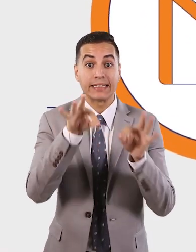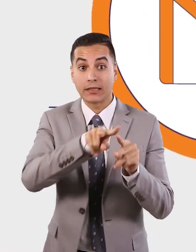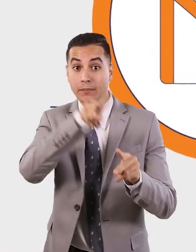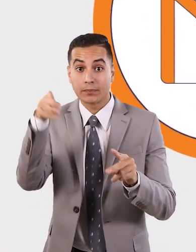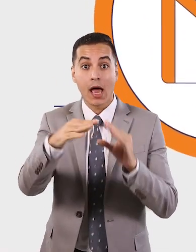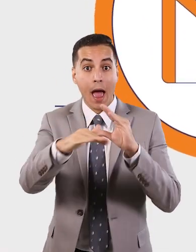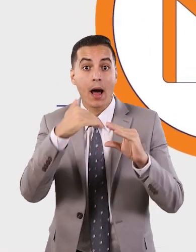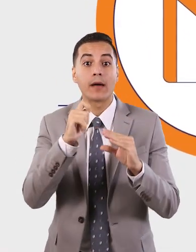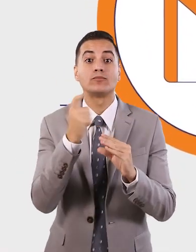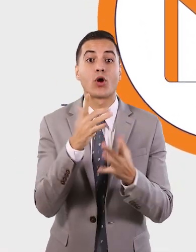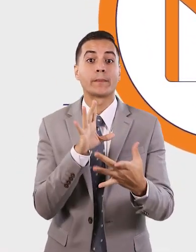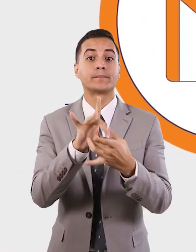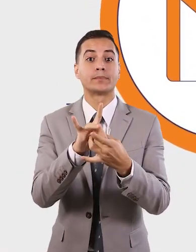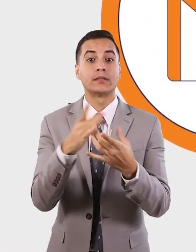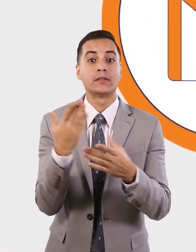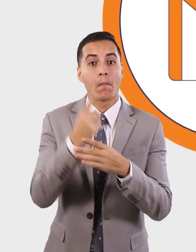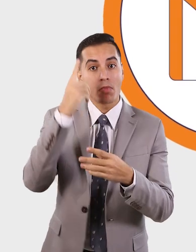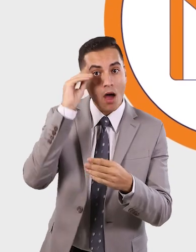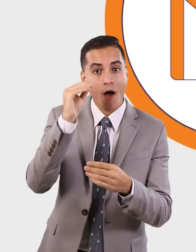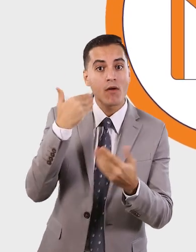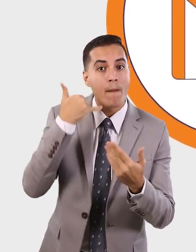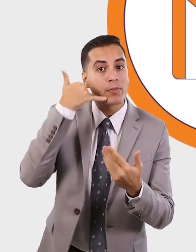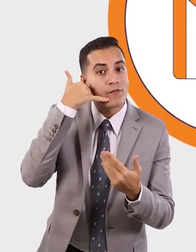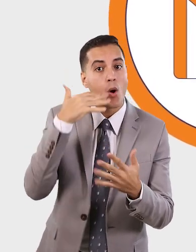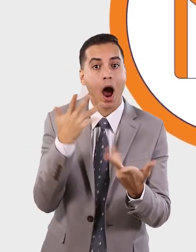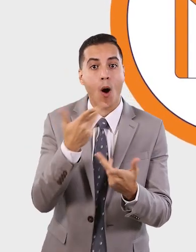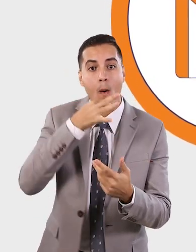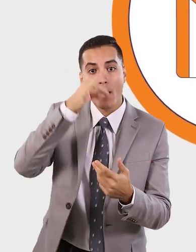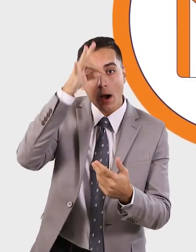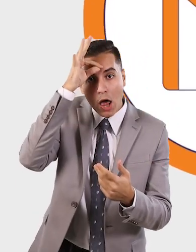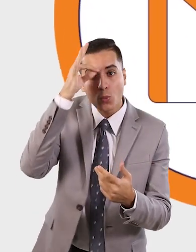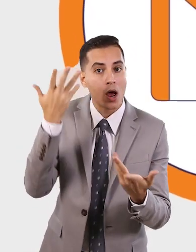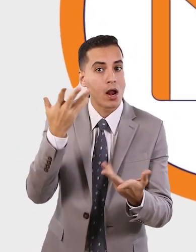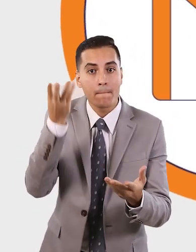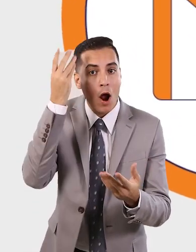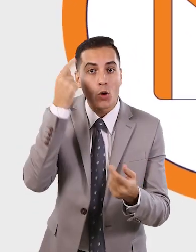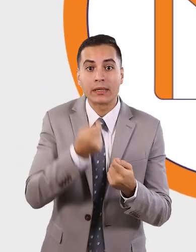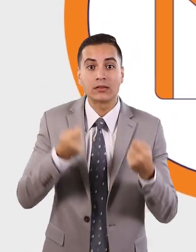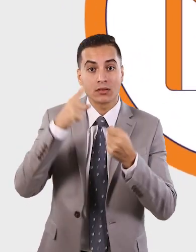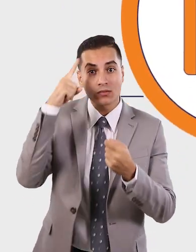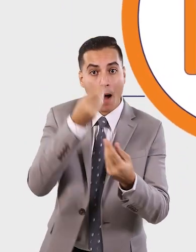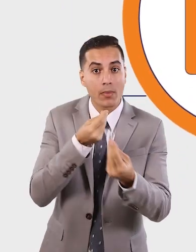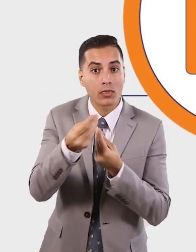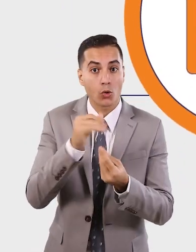لما يتغير فيها حاجة زي عنوانك او رقم تليفونك او اي معلومة